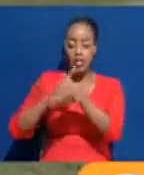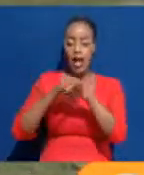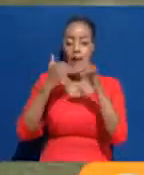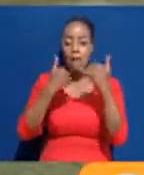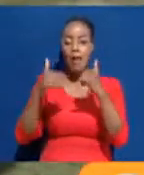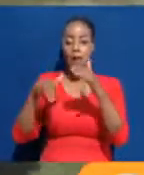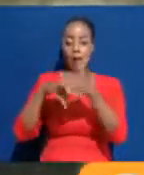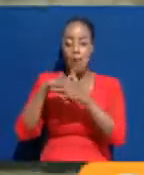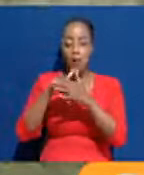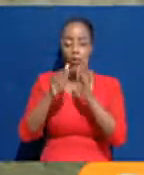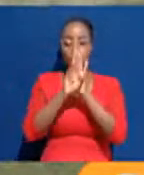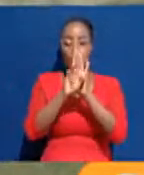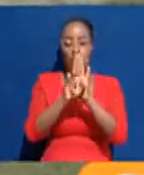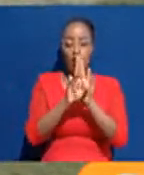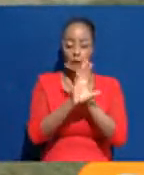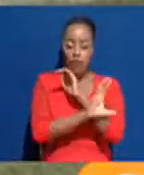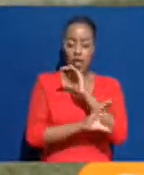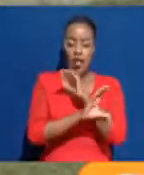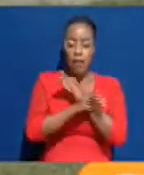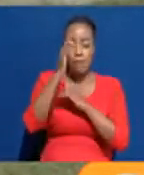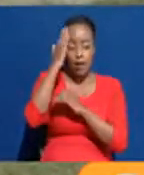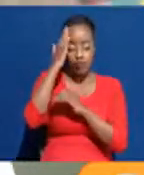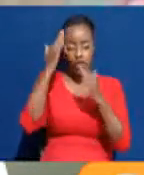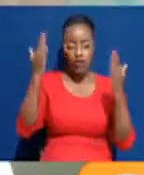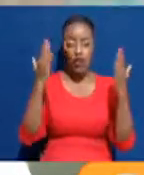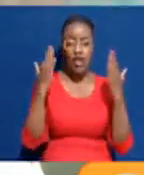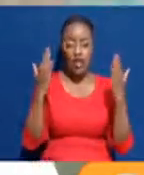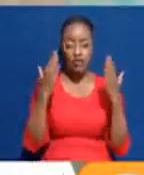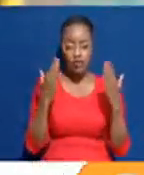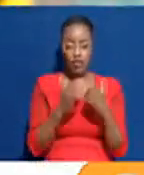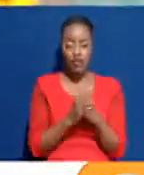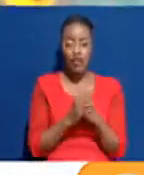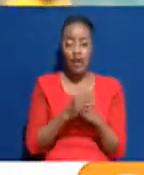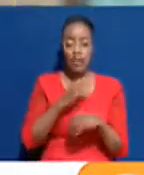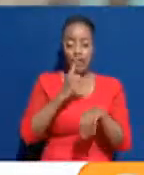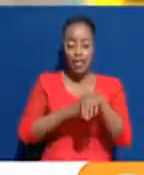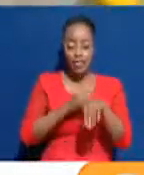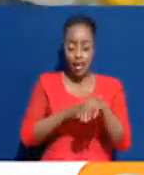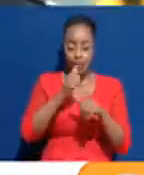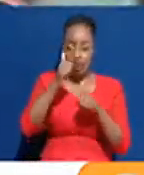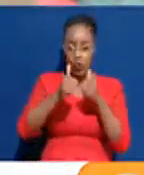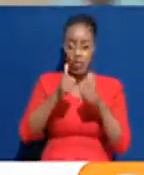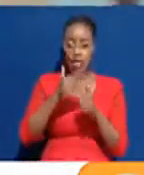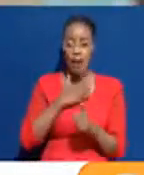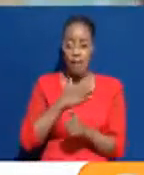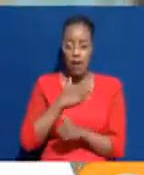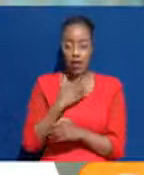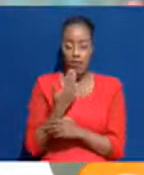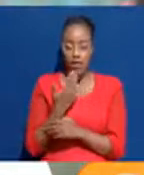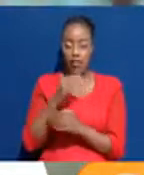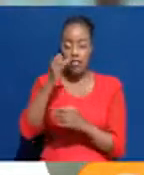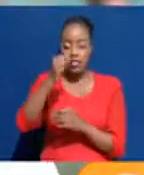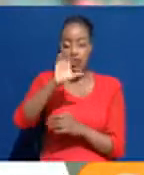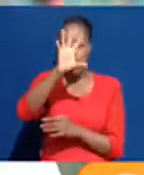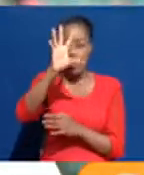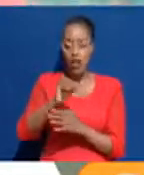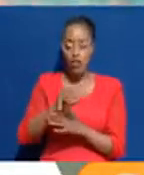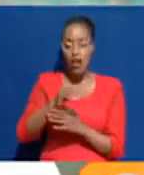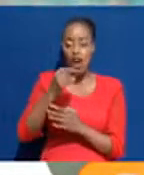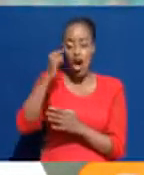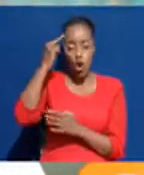kuwahi kuwakilisha taifa kwenye kumbukumbu zake daima. Memorable moment yangu ni ile ya kwanza nilitoa kwa kikosi ya kwenda South Africa kwa